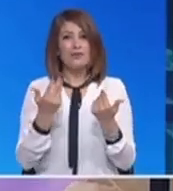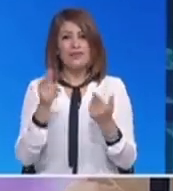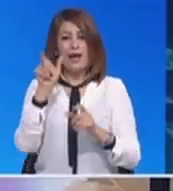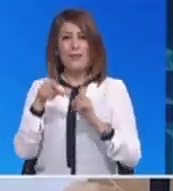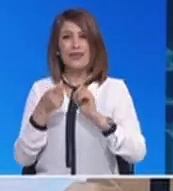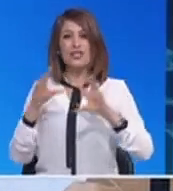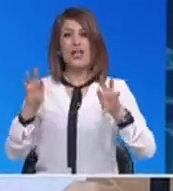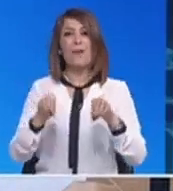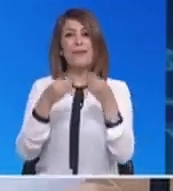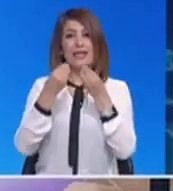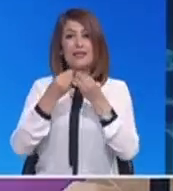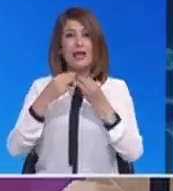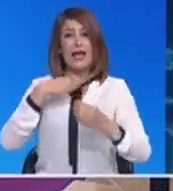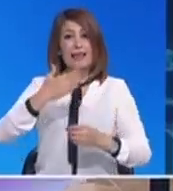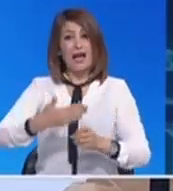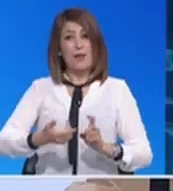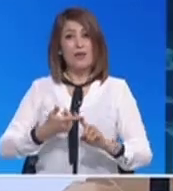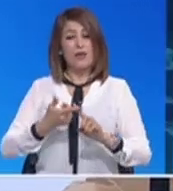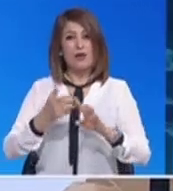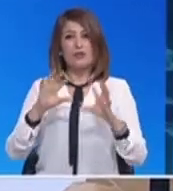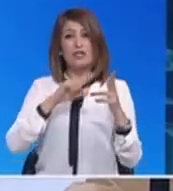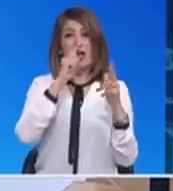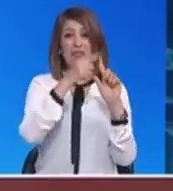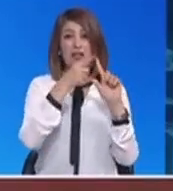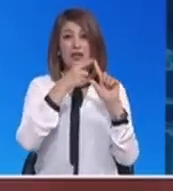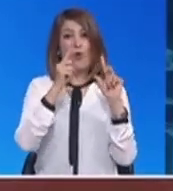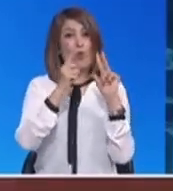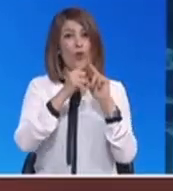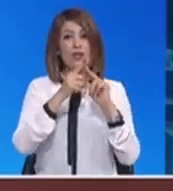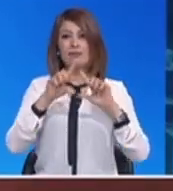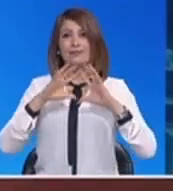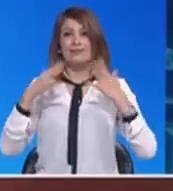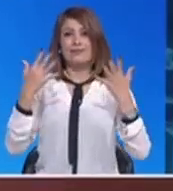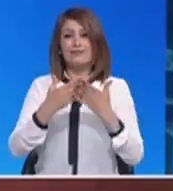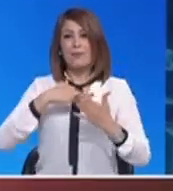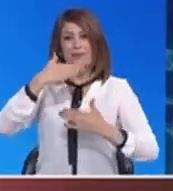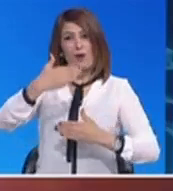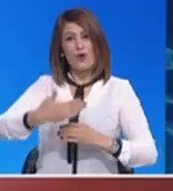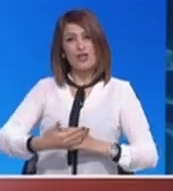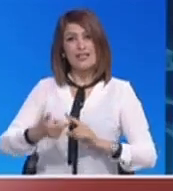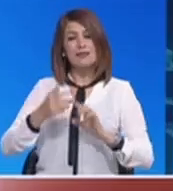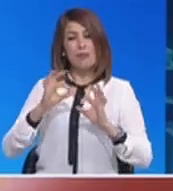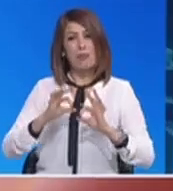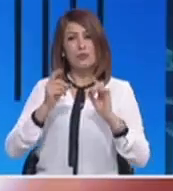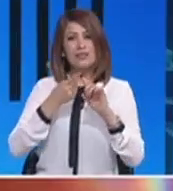في بدايه الحمل ثانيه او ما تعرف اه تذكر